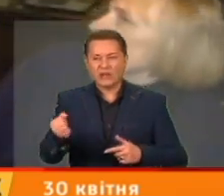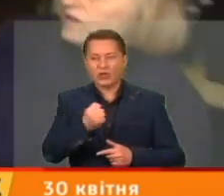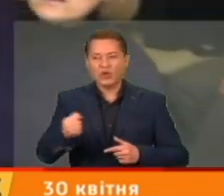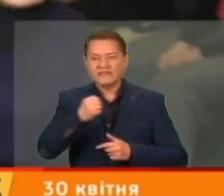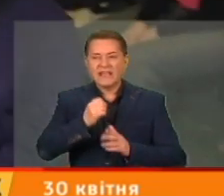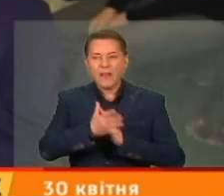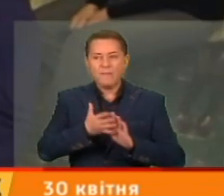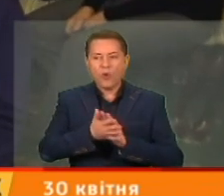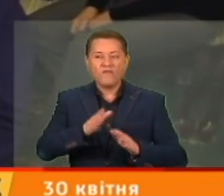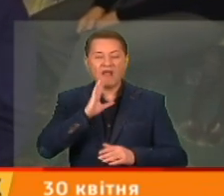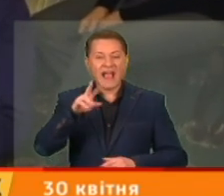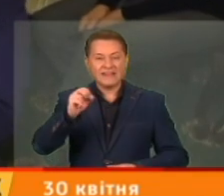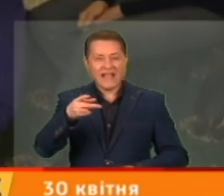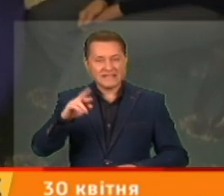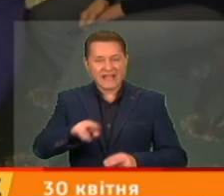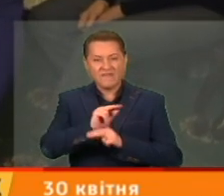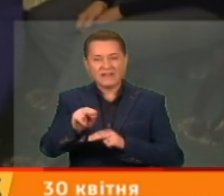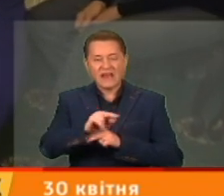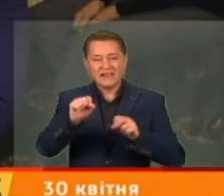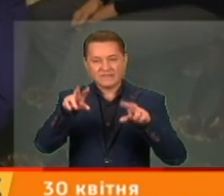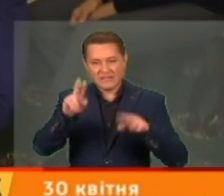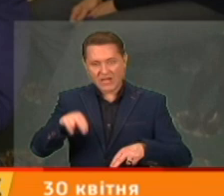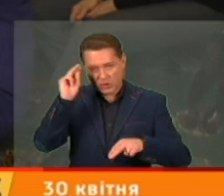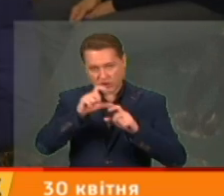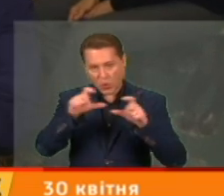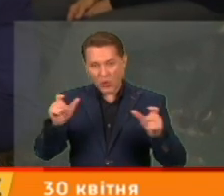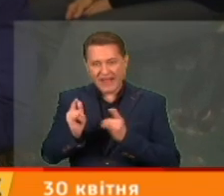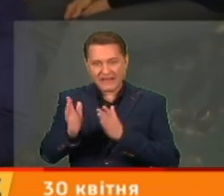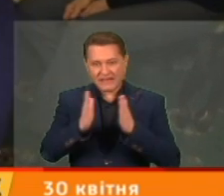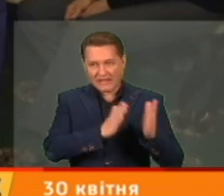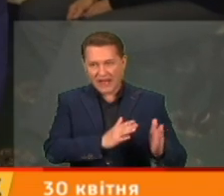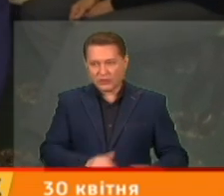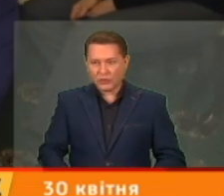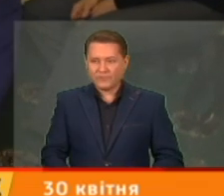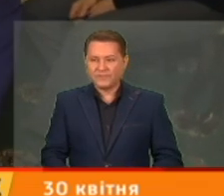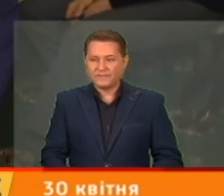мови. Якось пані Леся, вона викладачка зі спеціалізованої школи-інтернату.